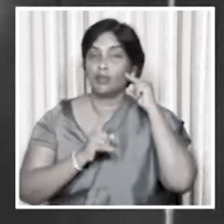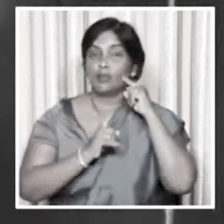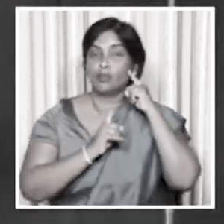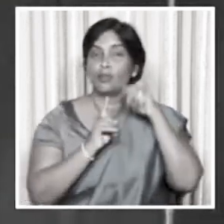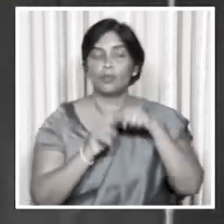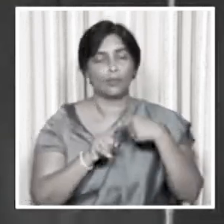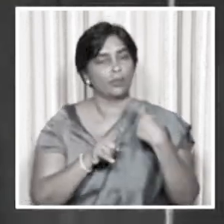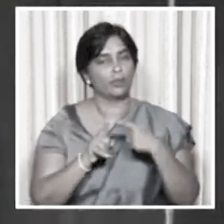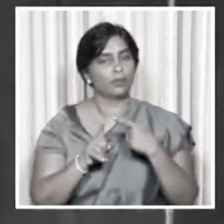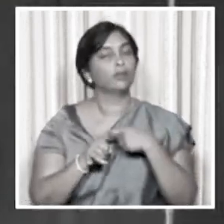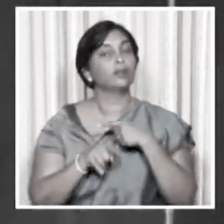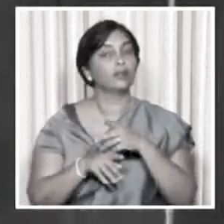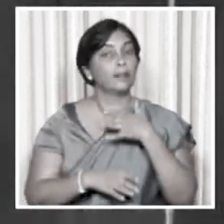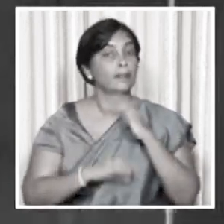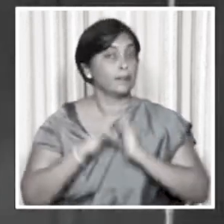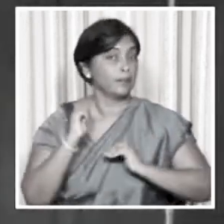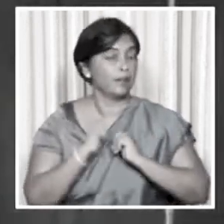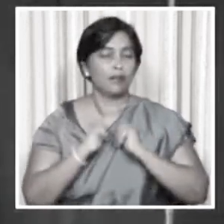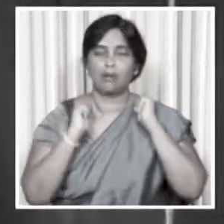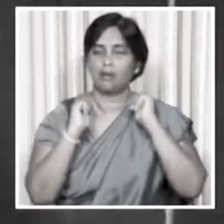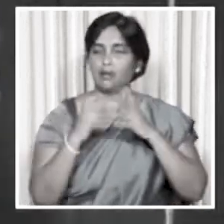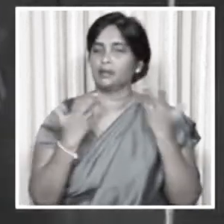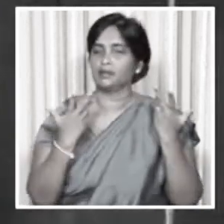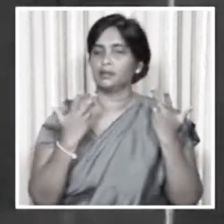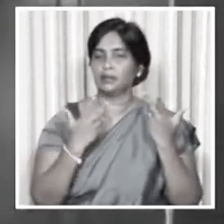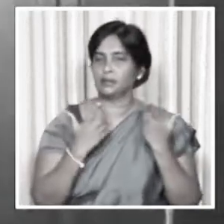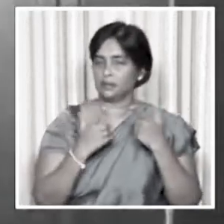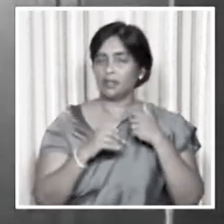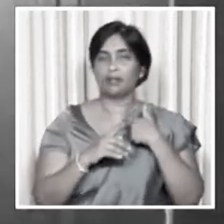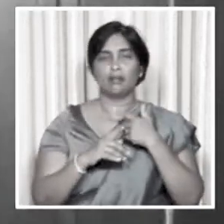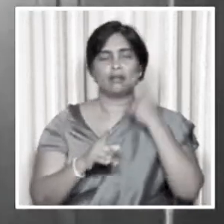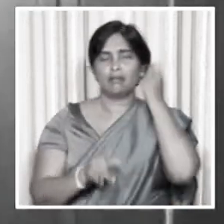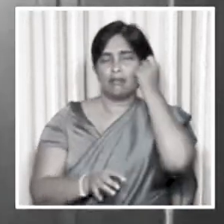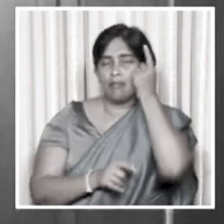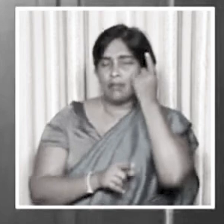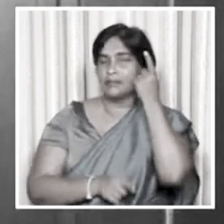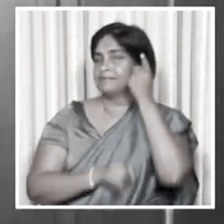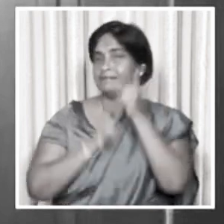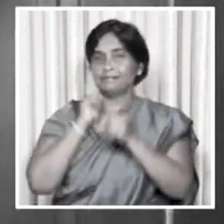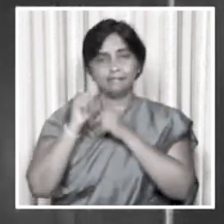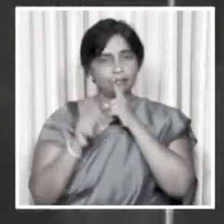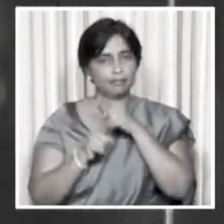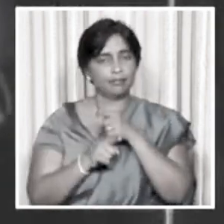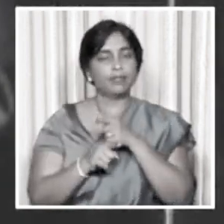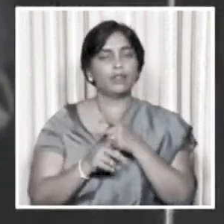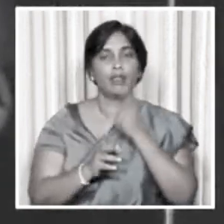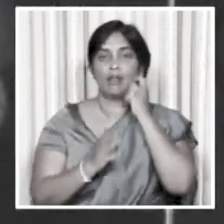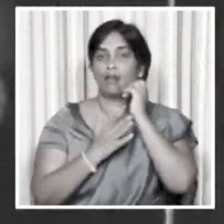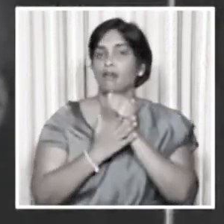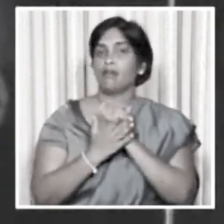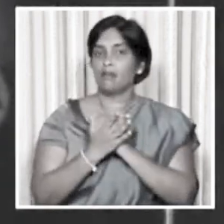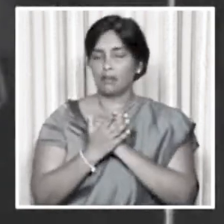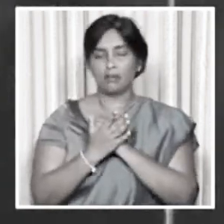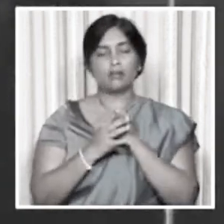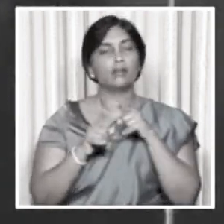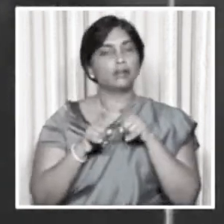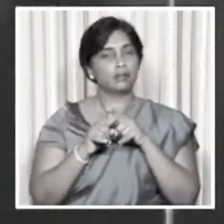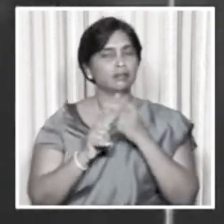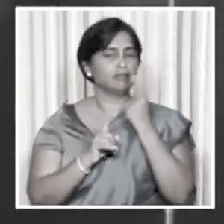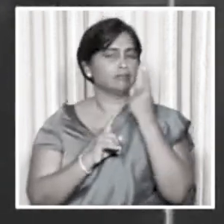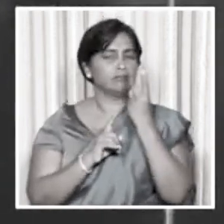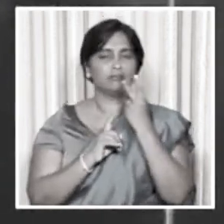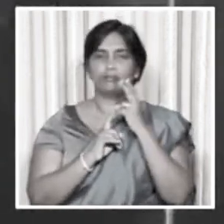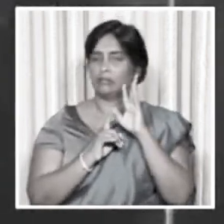நடைமுறை சாத்தியம் இல்லாத கற்பனையிலே சொல்லக்கூடிய இரண்டு மூன்று இங்கே இரண்டு மூன்று முன்மொழிவுகள்